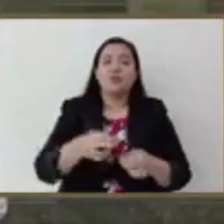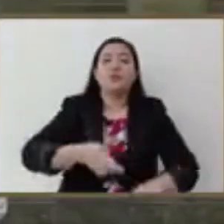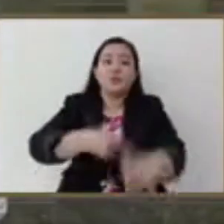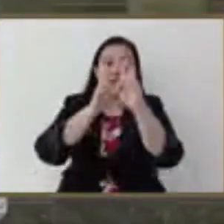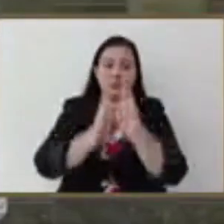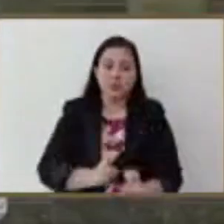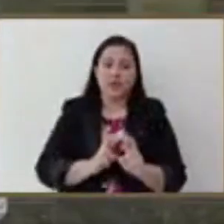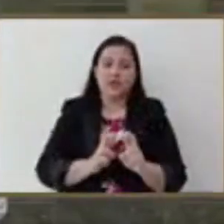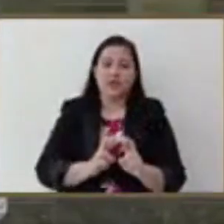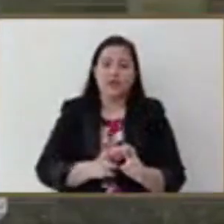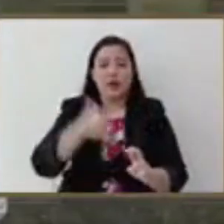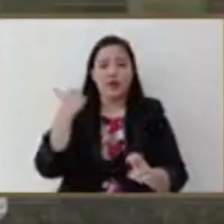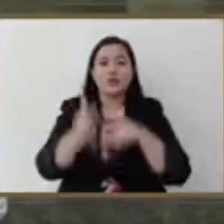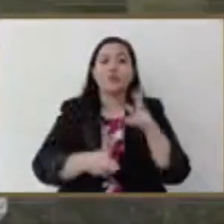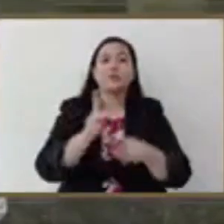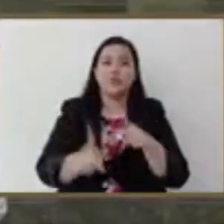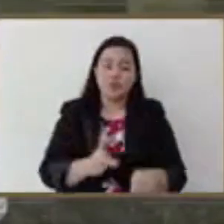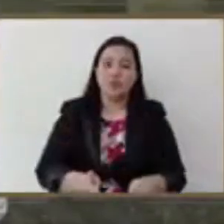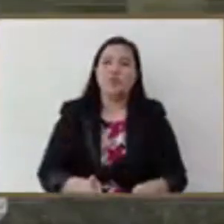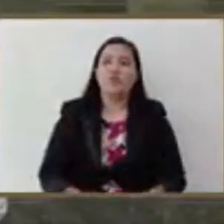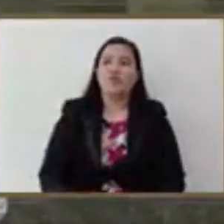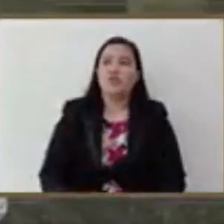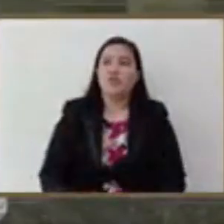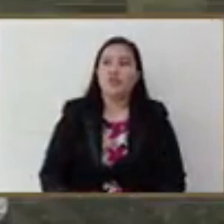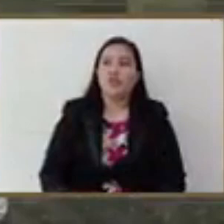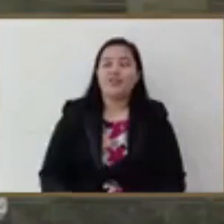respeto ko kay Noel tsaka kay Alex eh.